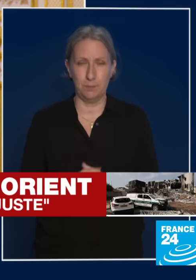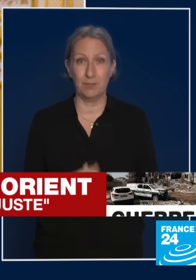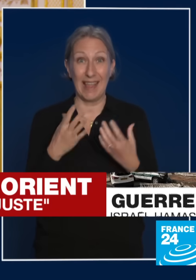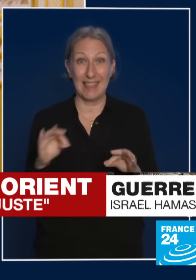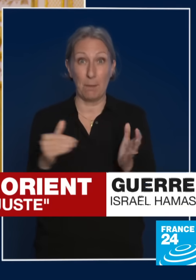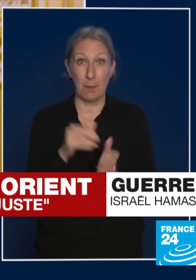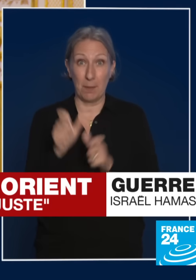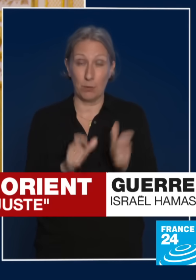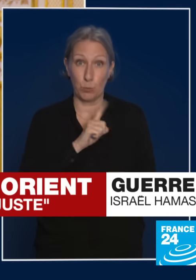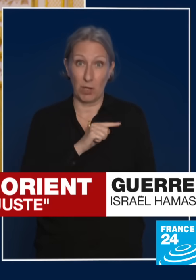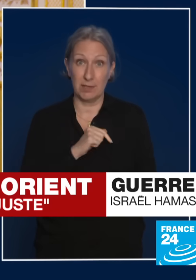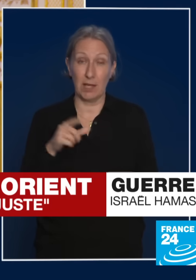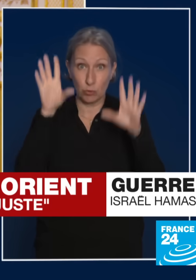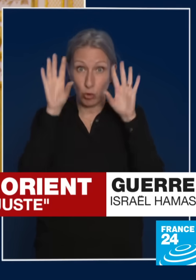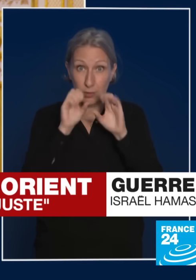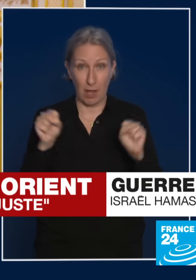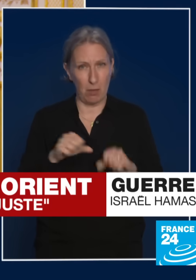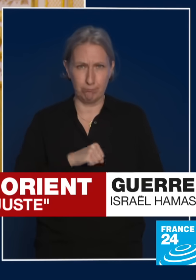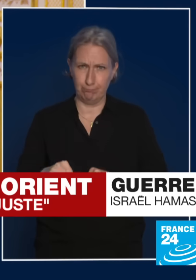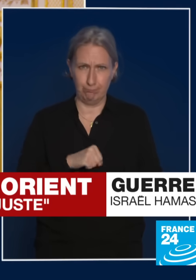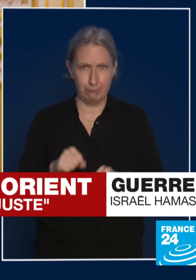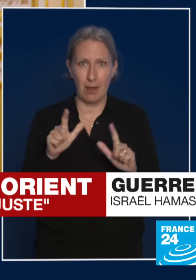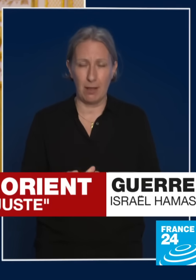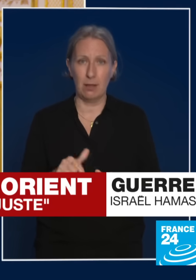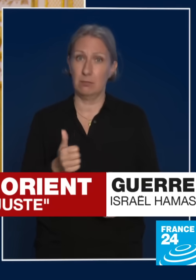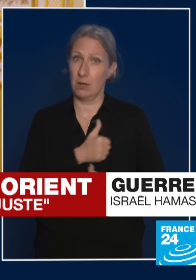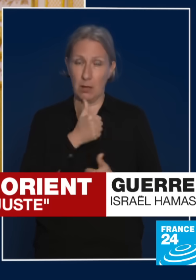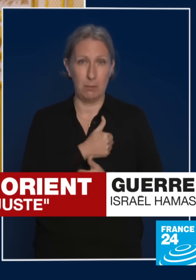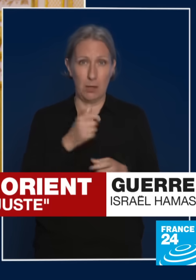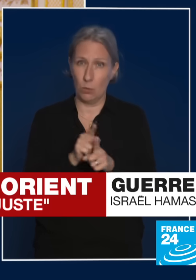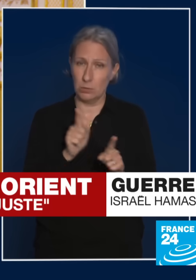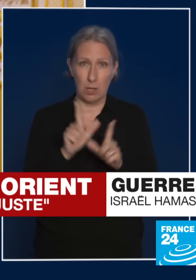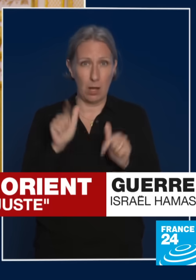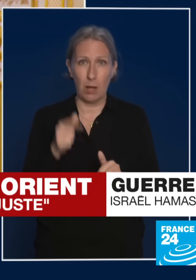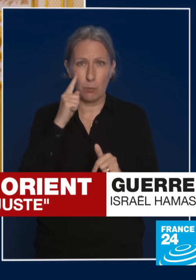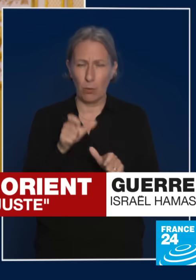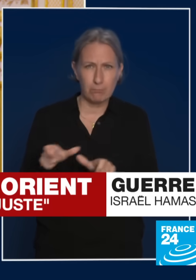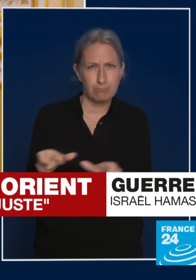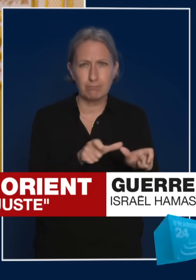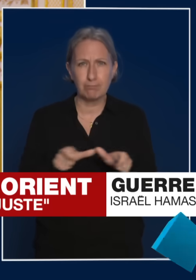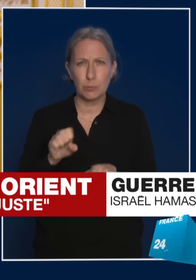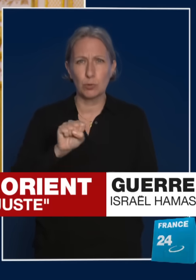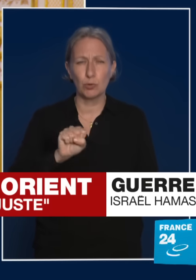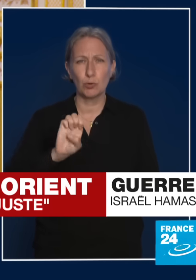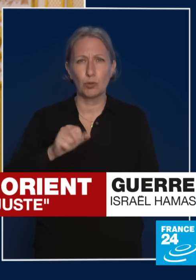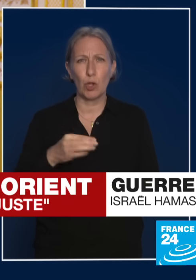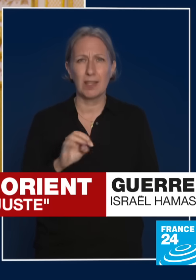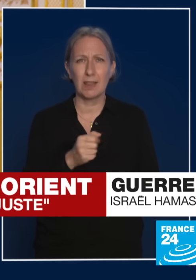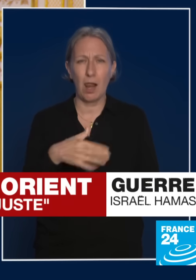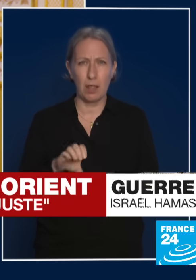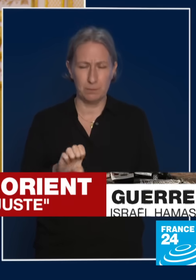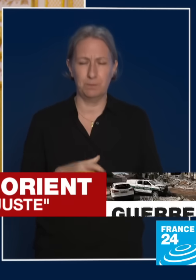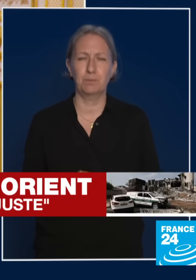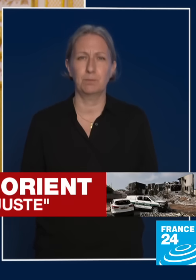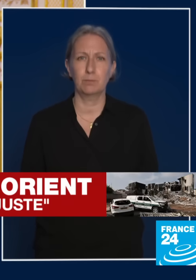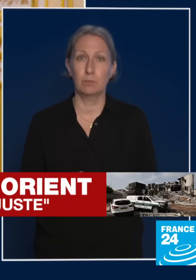gendarmes sont mobilisés et nos armées sont engagées dans le cadre de l'opération sentinelle les procureurs ont